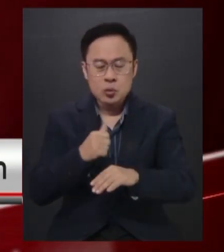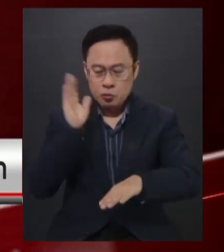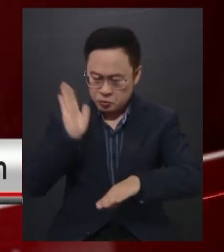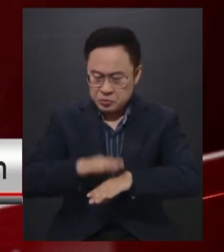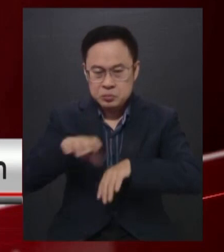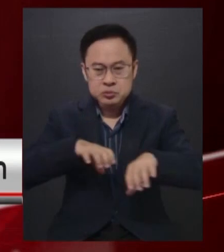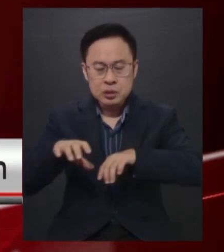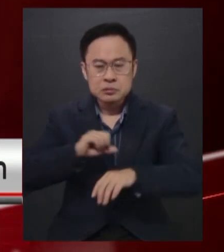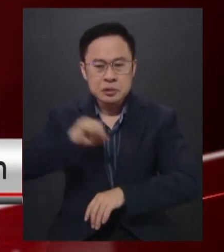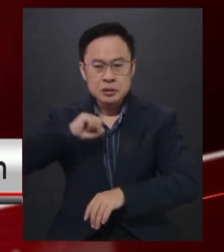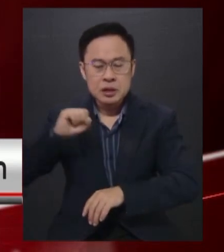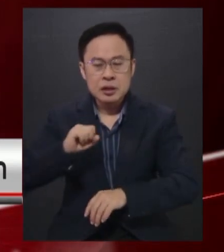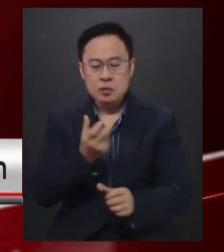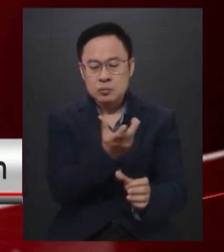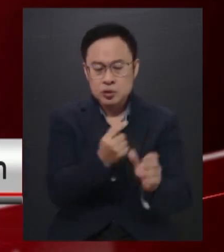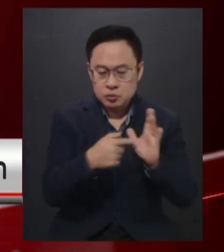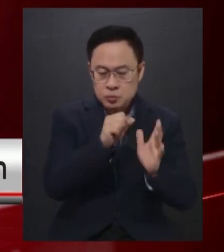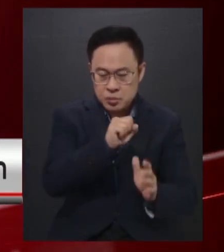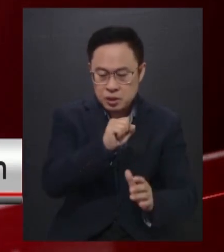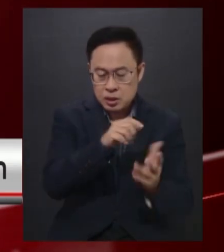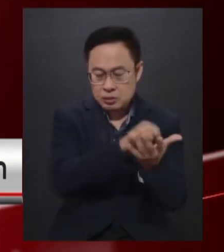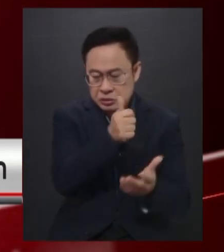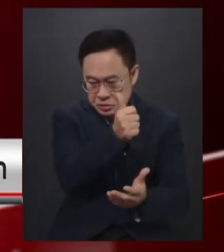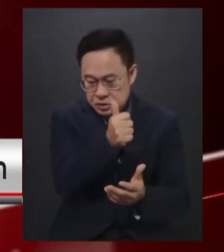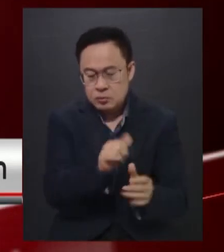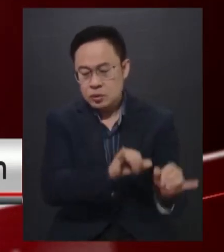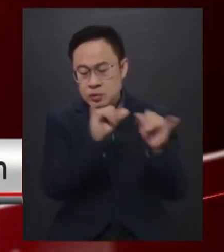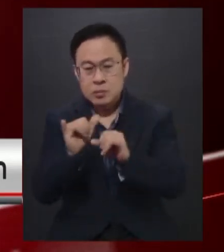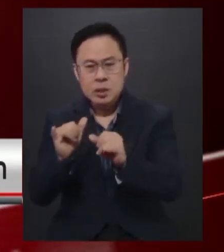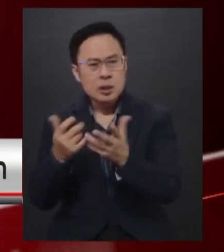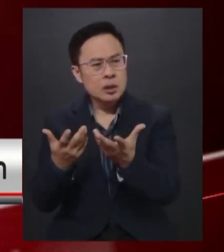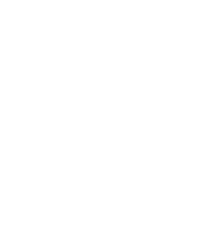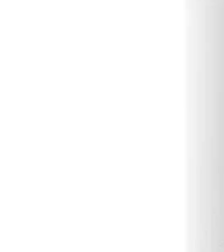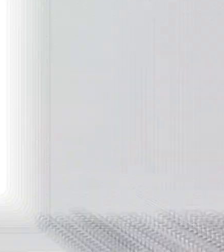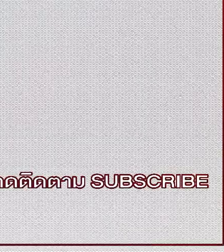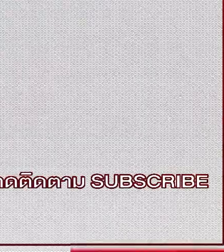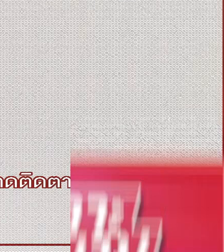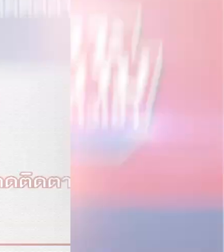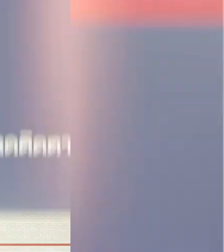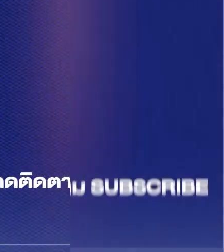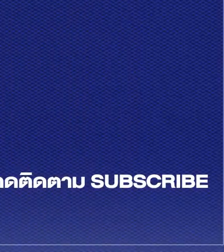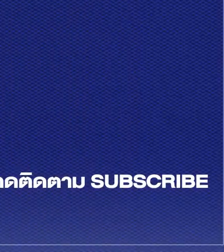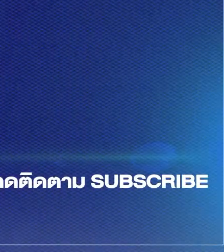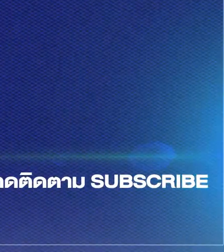ว่างใจจากแฟนบอลอย่างต่อเนื่องหรือเปล่าก็ต้องดูที่ผนงานถูกต้องก็ต้องอยู่ที่ฟอร์มการเล่นด้วยนะ